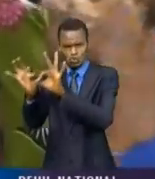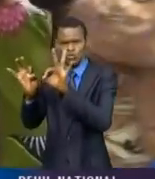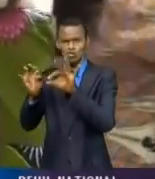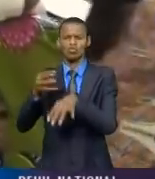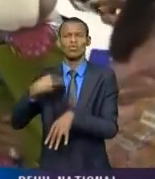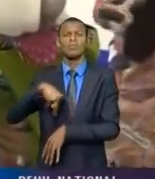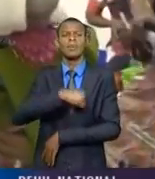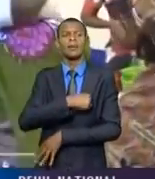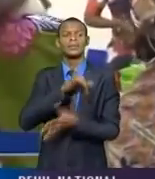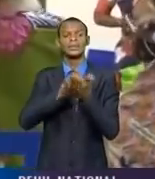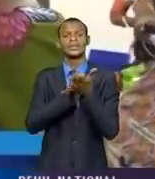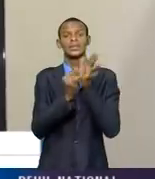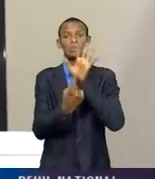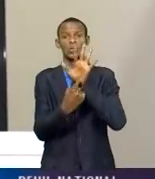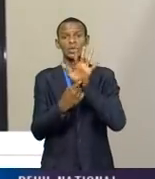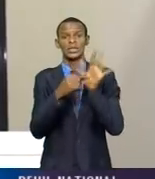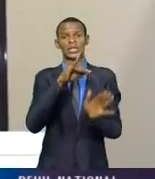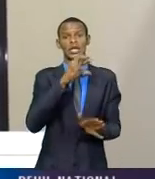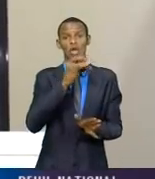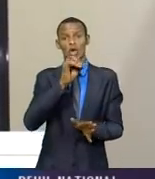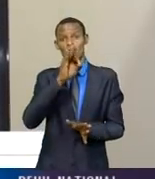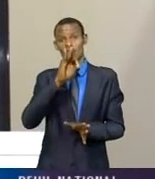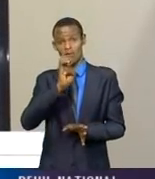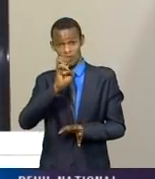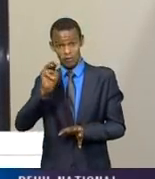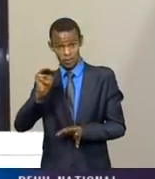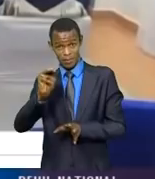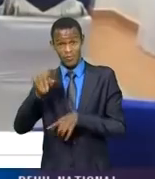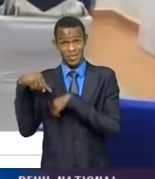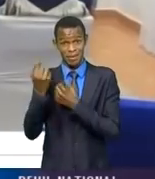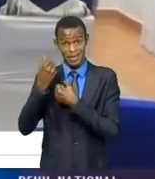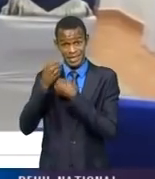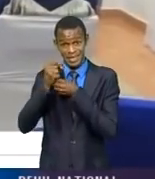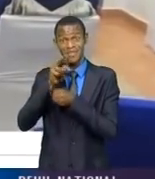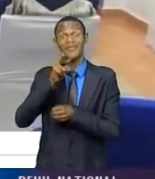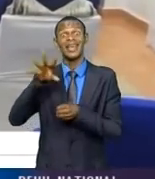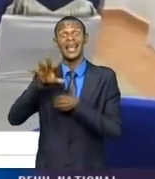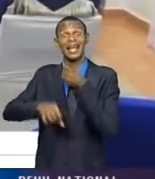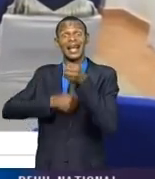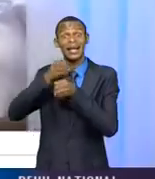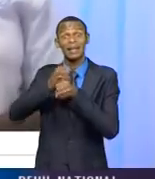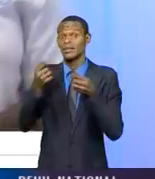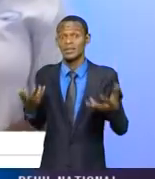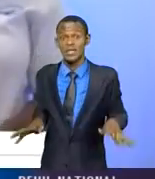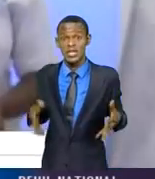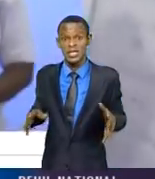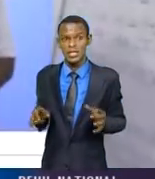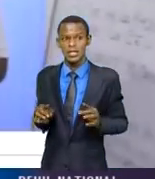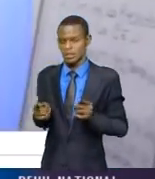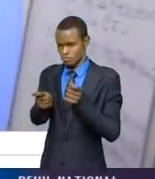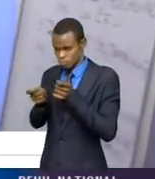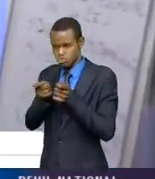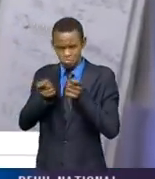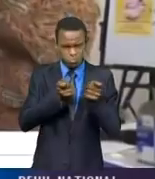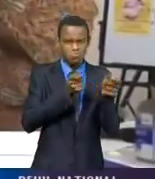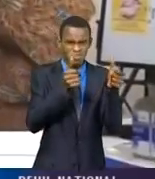que l'ipcc aux femmes qui va bien tout les verra-t-on d'existence et bien structuré et organisé par ces femmes outillés pour les